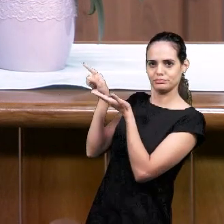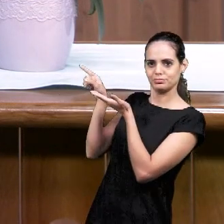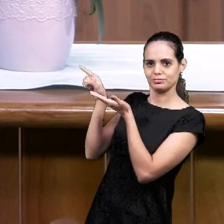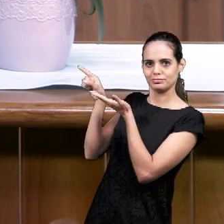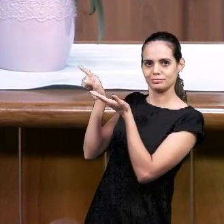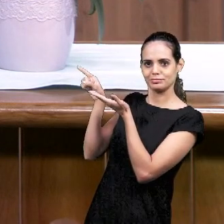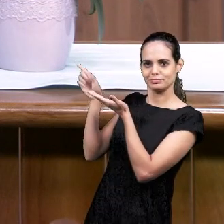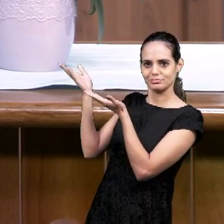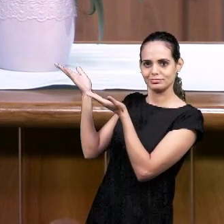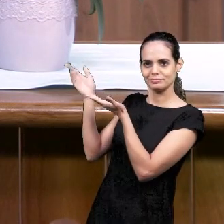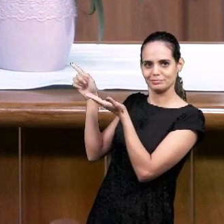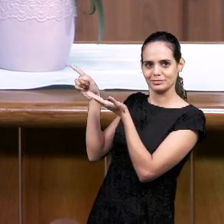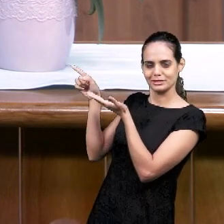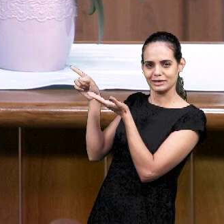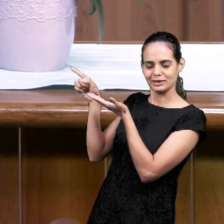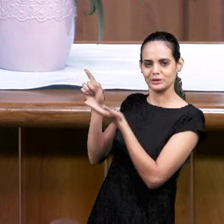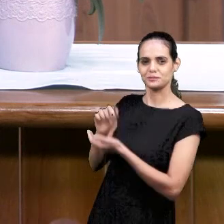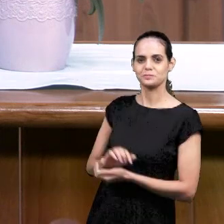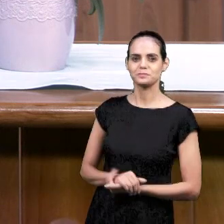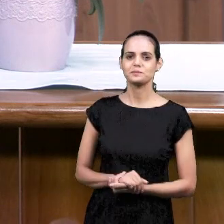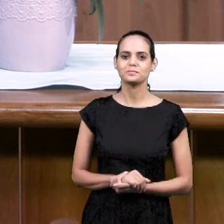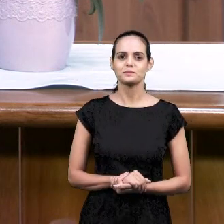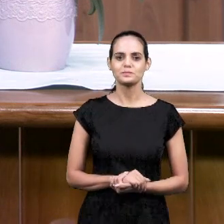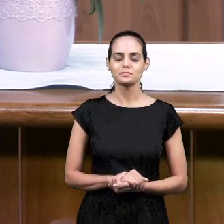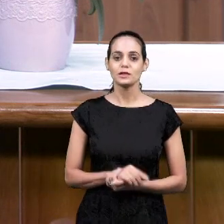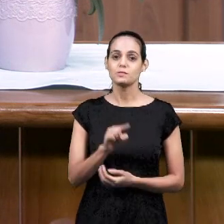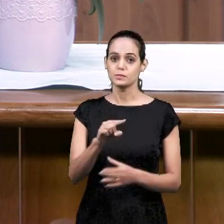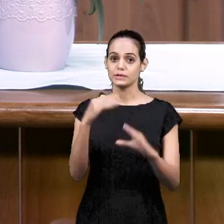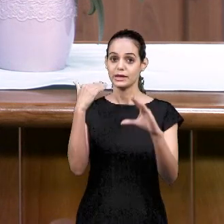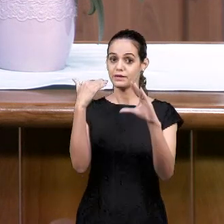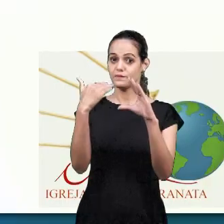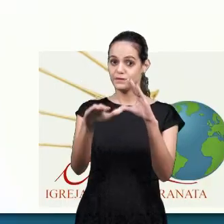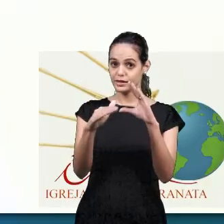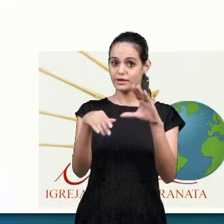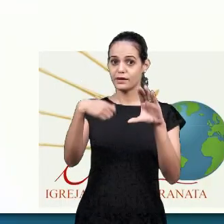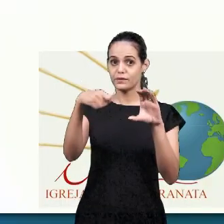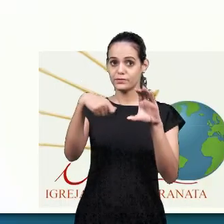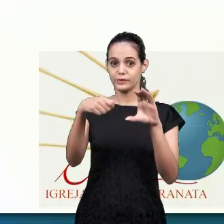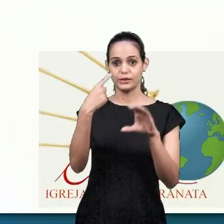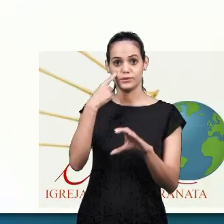contato@radiomanaim.com.br où j'envoie ma vidéo dans cette adresse email-là,